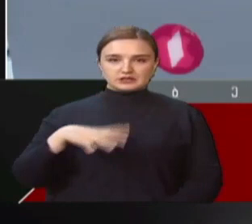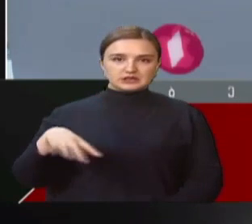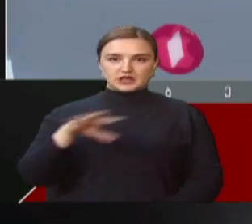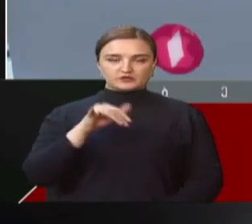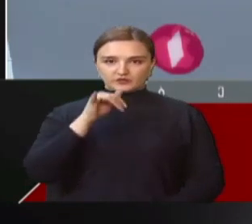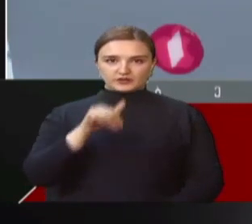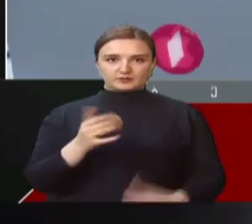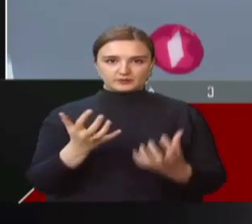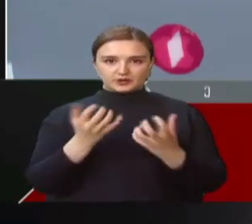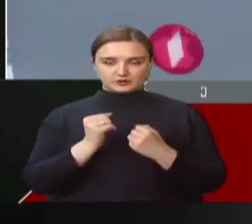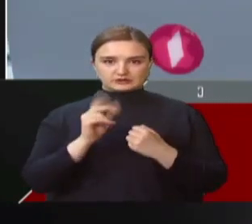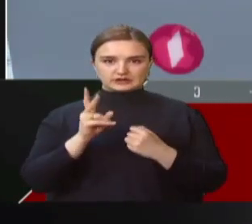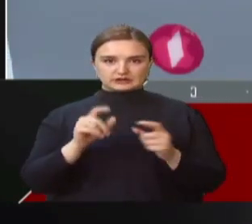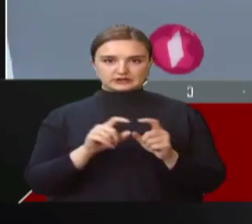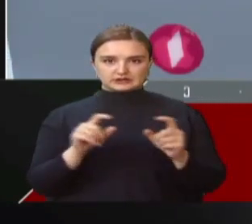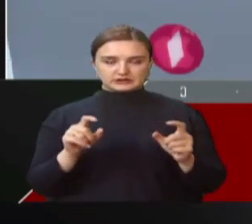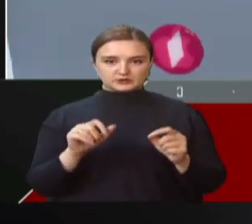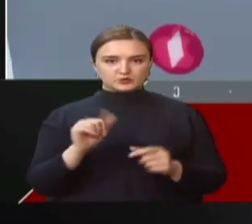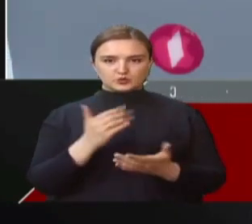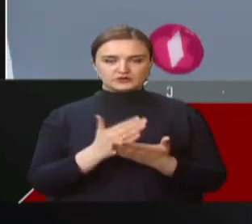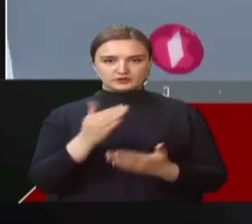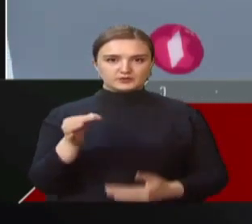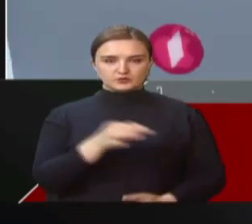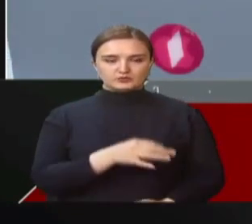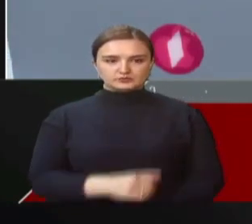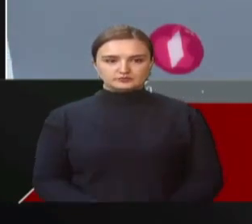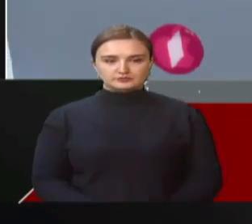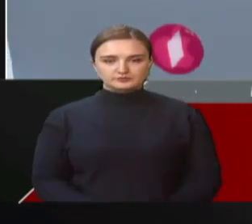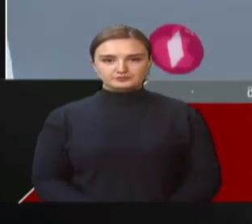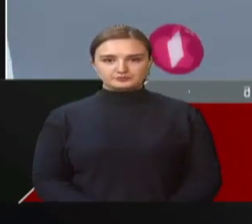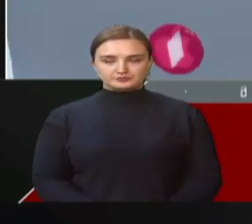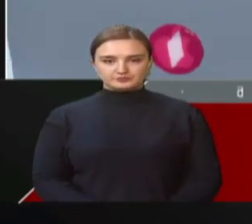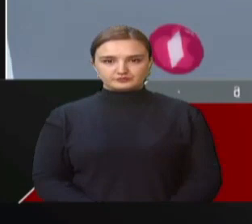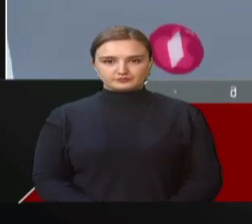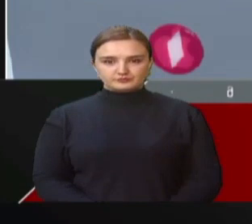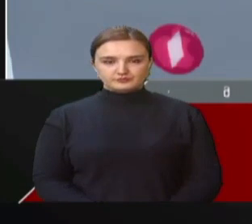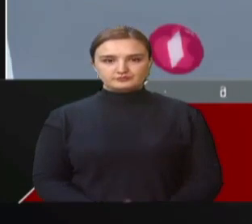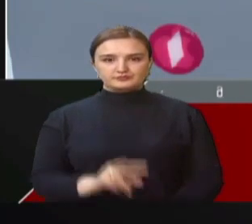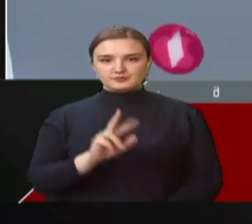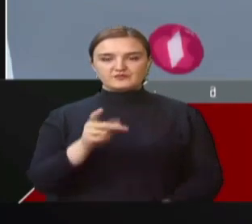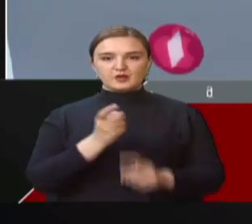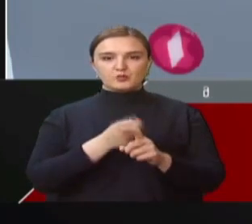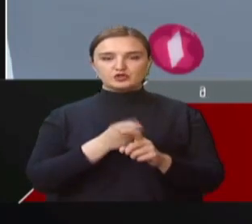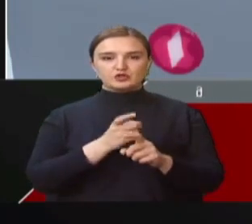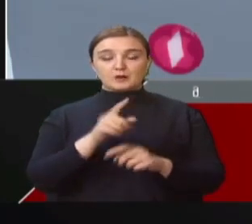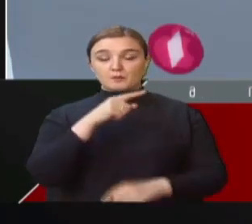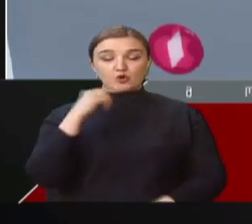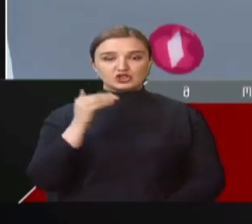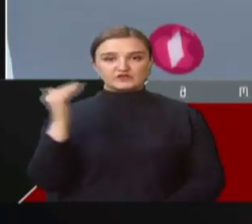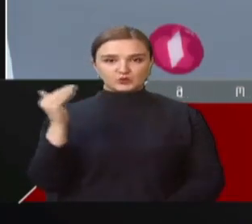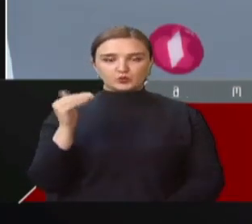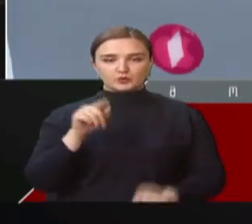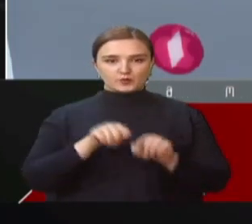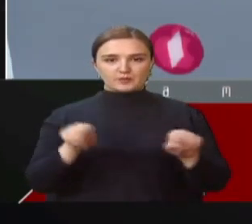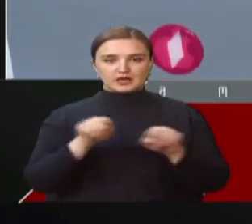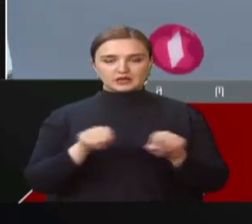vermi, o candidate statusi. Rogorie, cu ani pasuri. Bolșevicuri propaganda da, am înscrițebulebevi, megravațani,